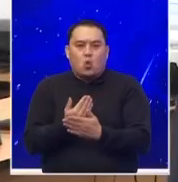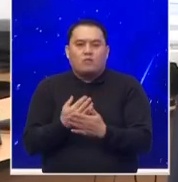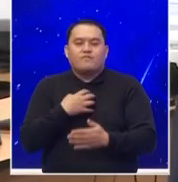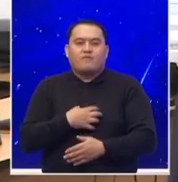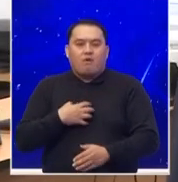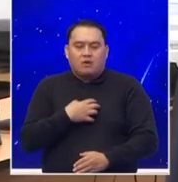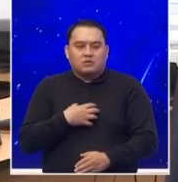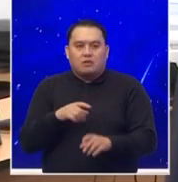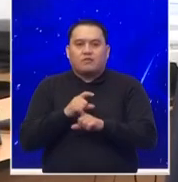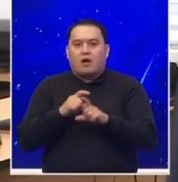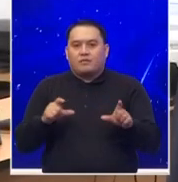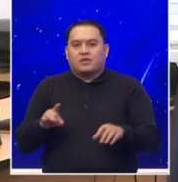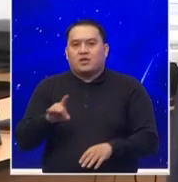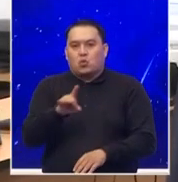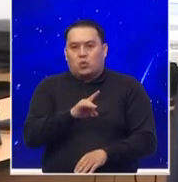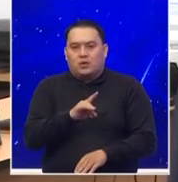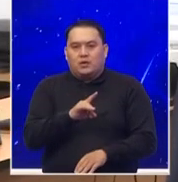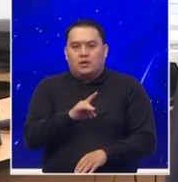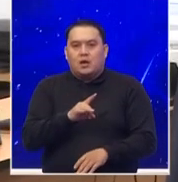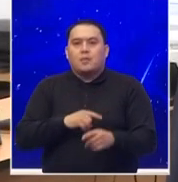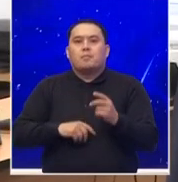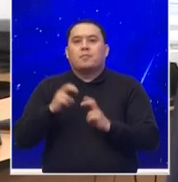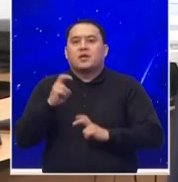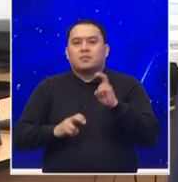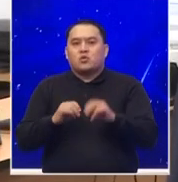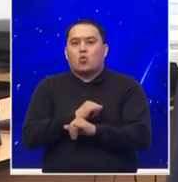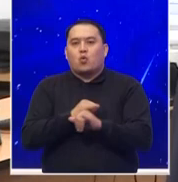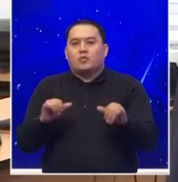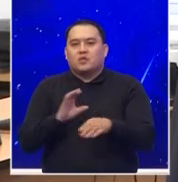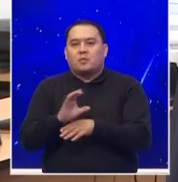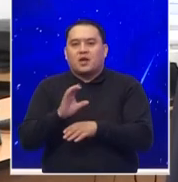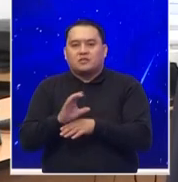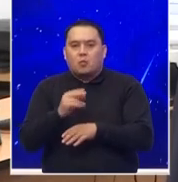важным объектом для региона. Предприятие нацелено на расширение